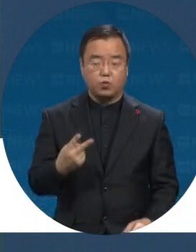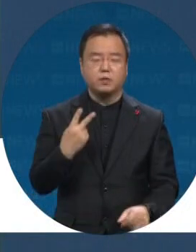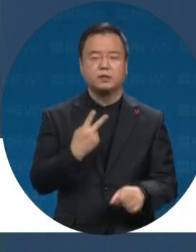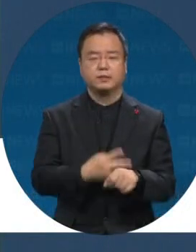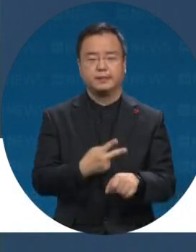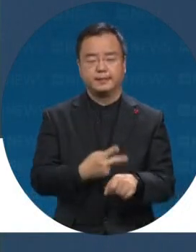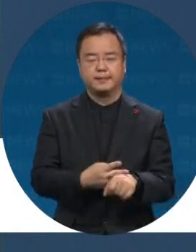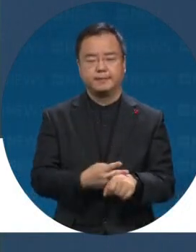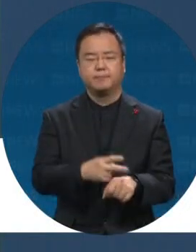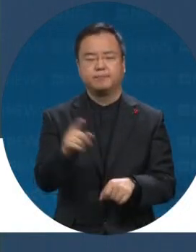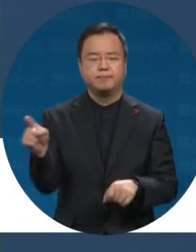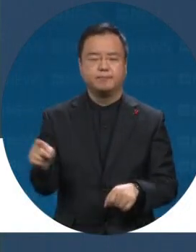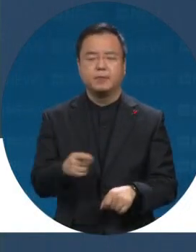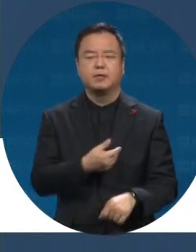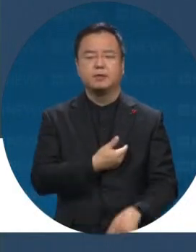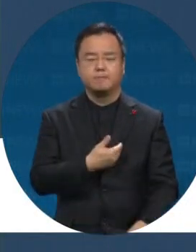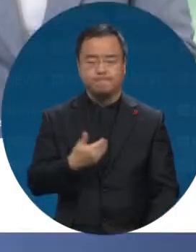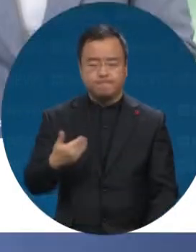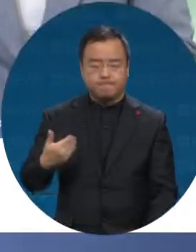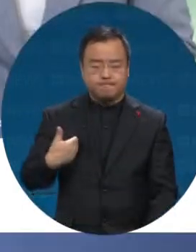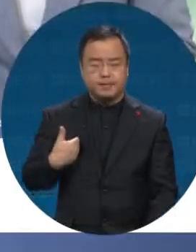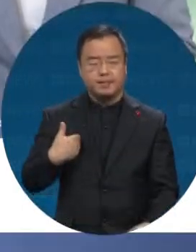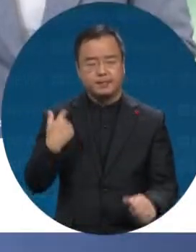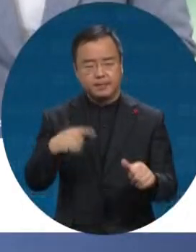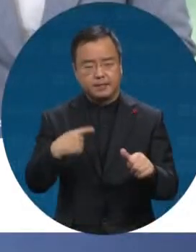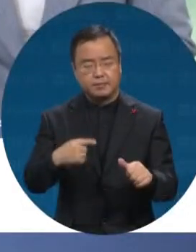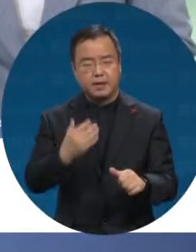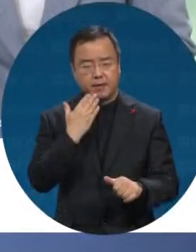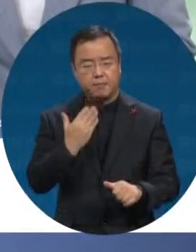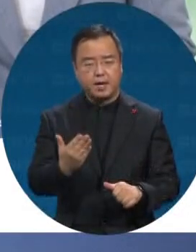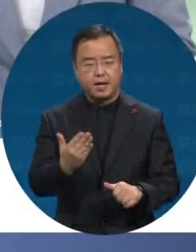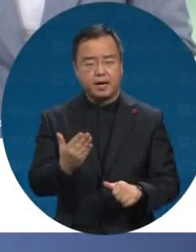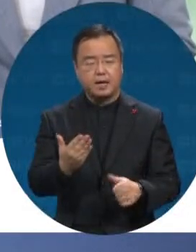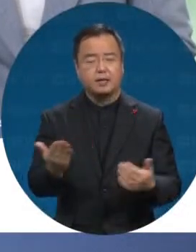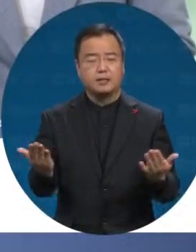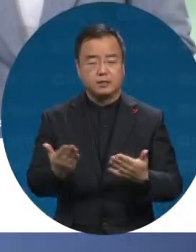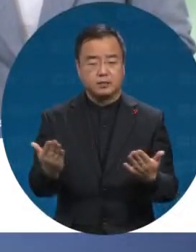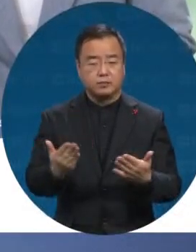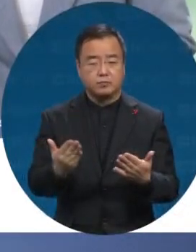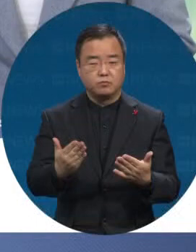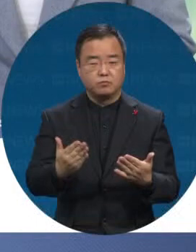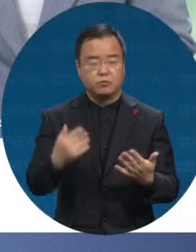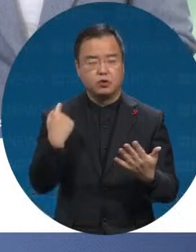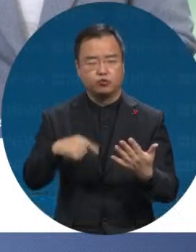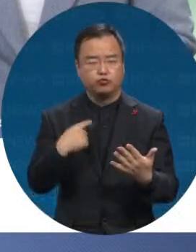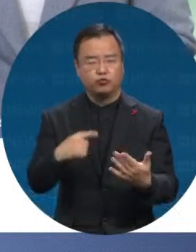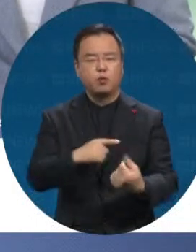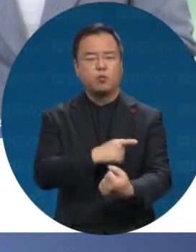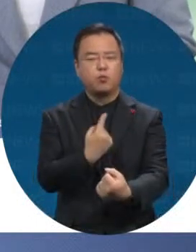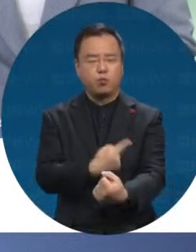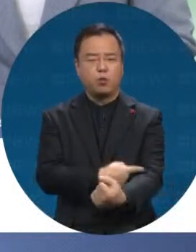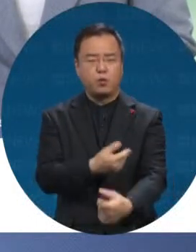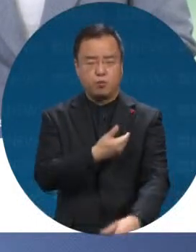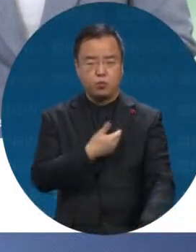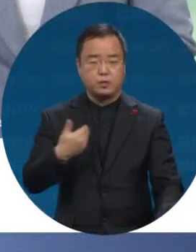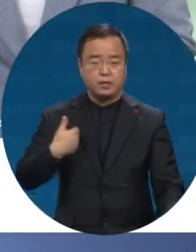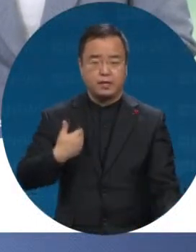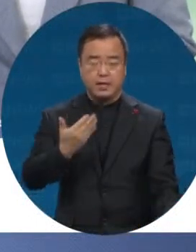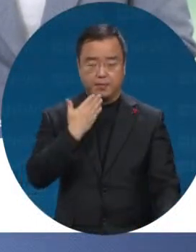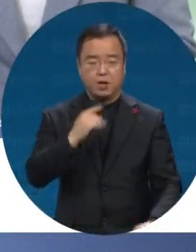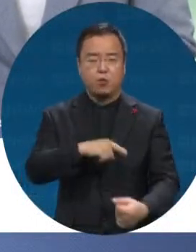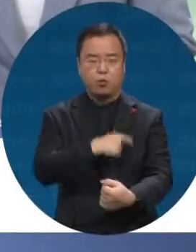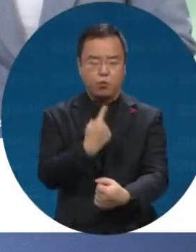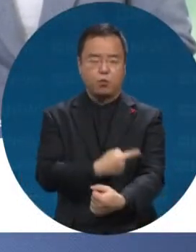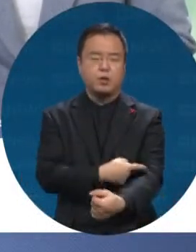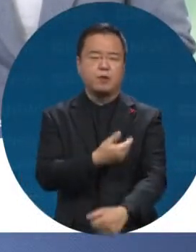당당하게 가르칠 수 있는 권리는 학생들의 수업권 보장으로 이어집니다 그래서 이런 권리보장이